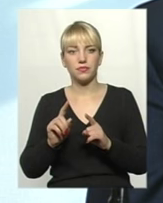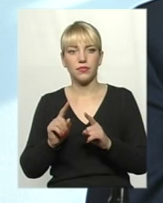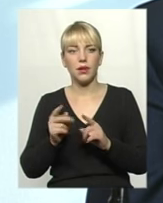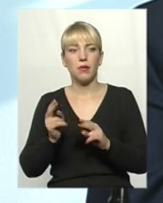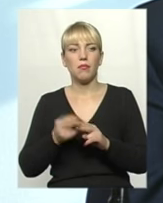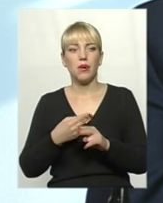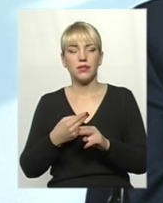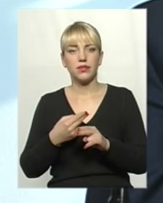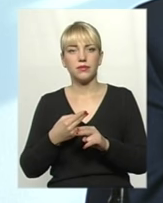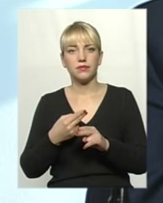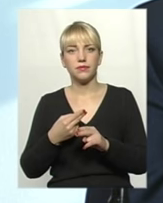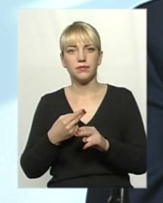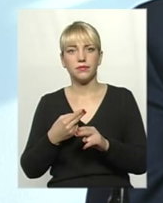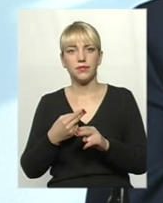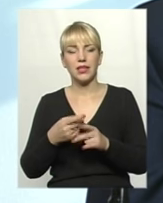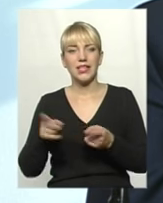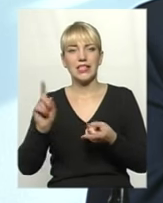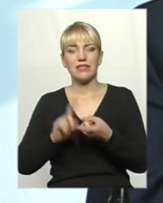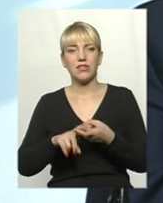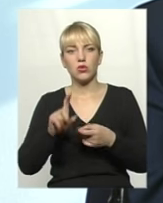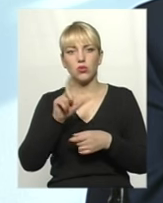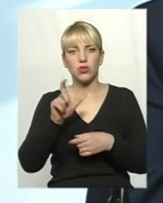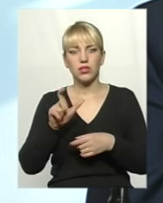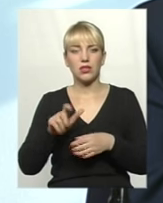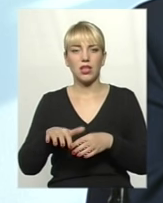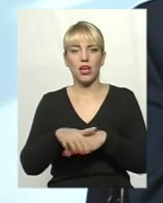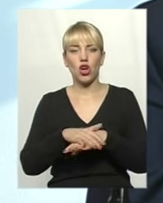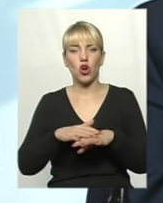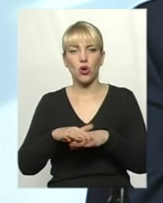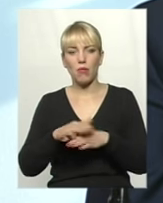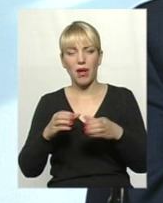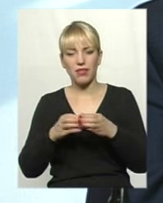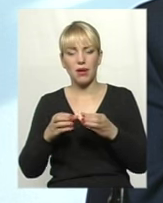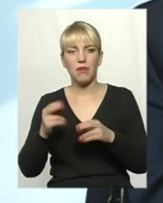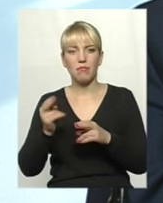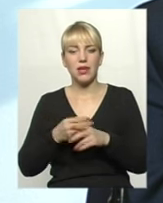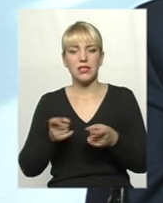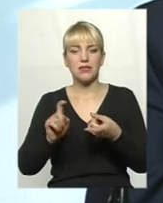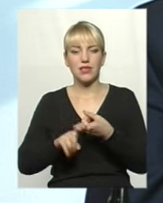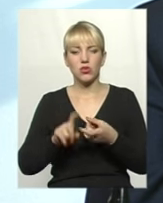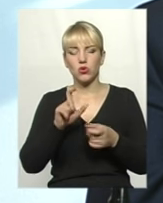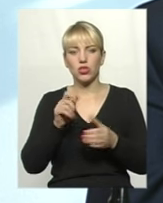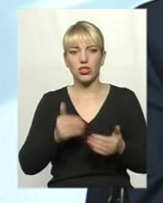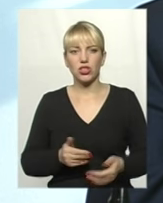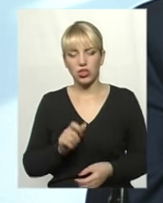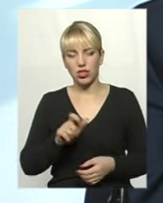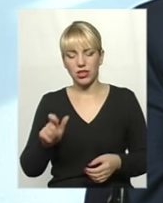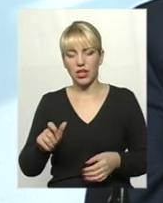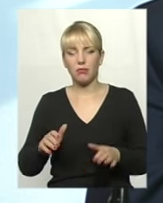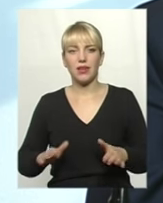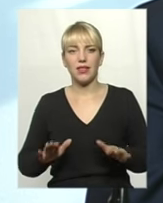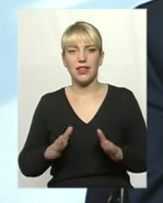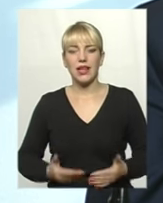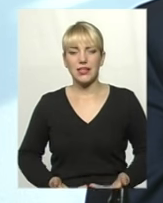без зв'язку з громадами, без зв'язку з самими жителями населених пунктів, дуже важко